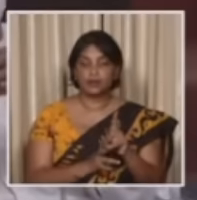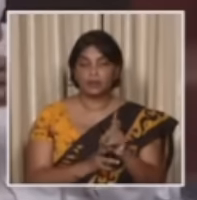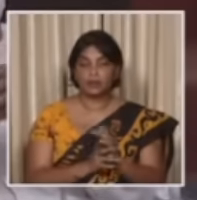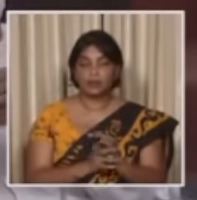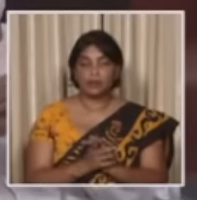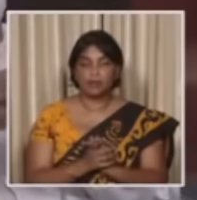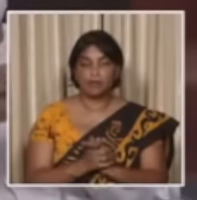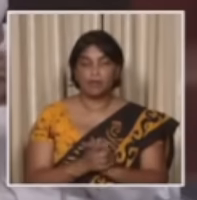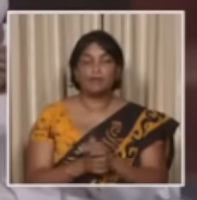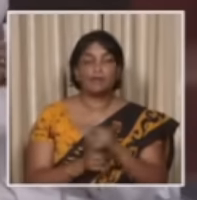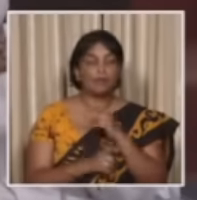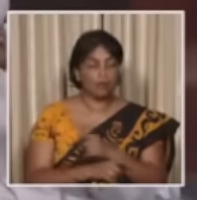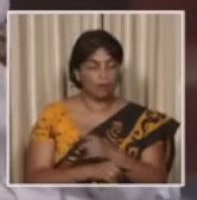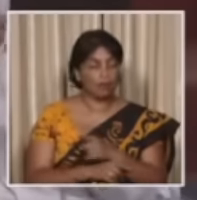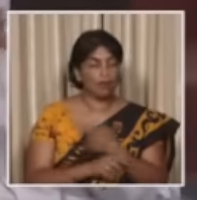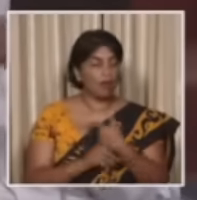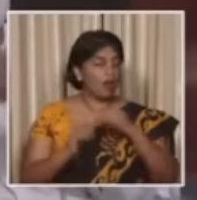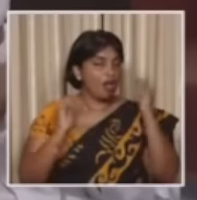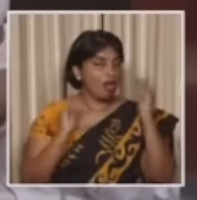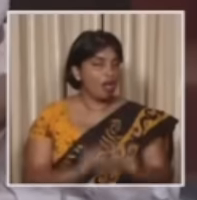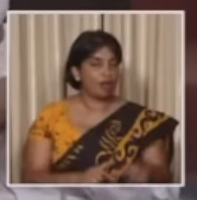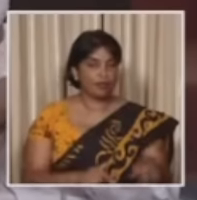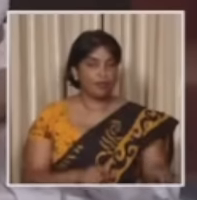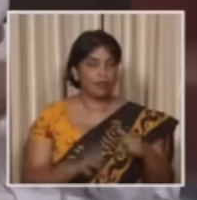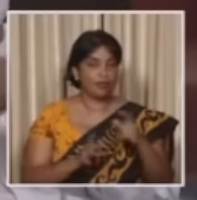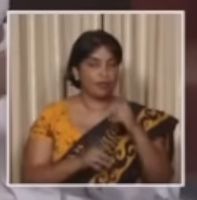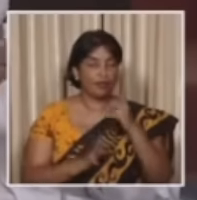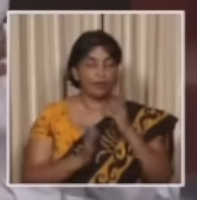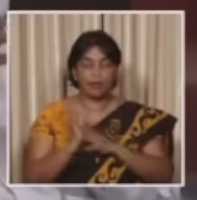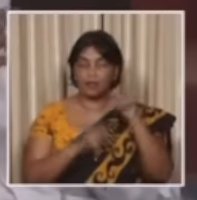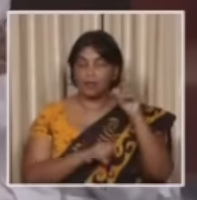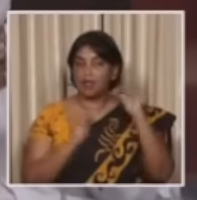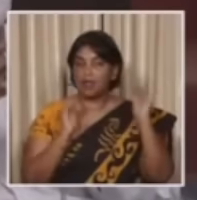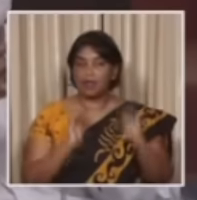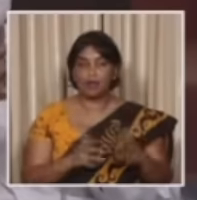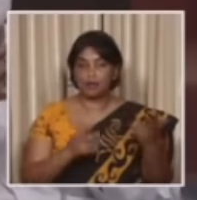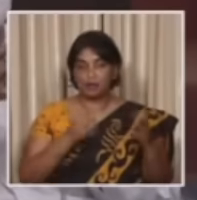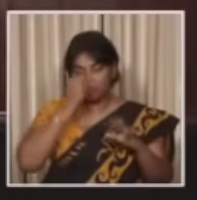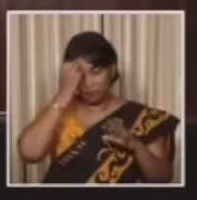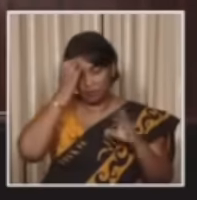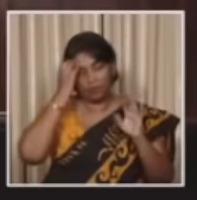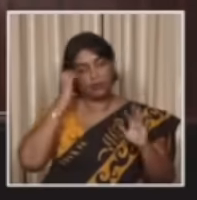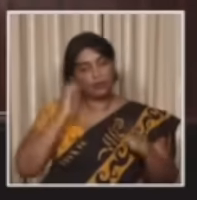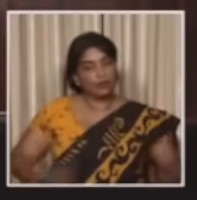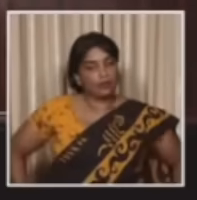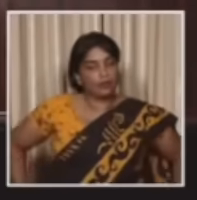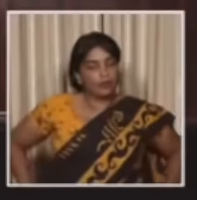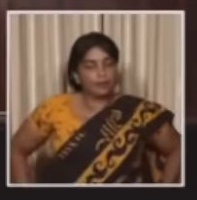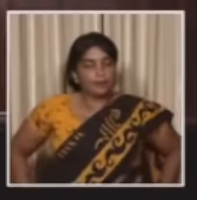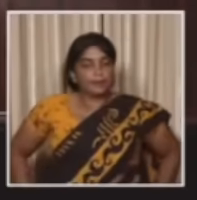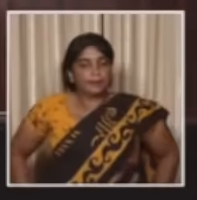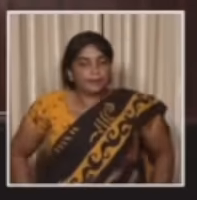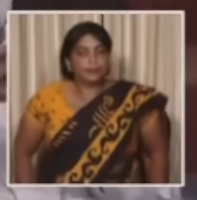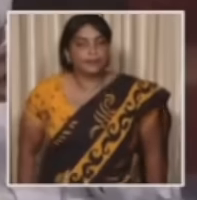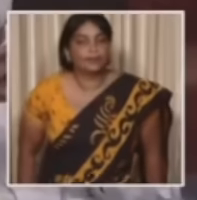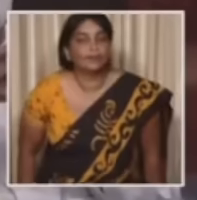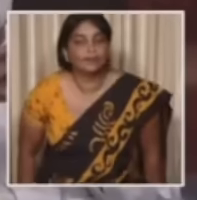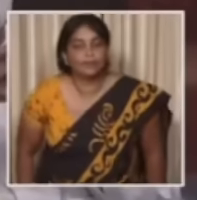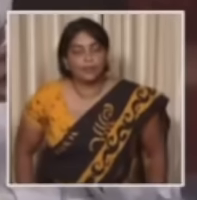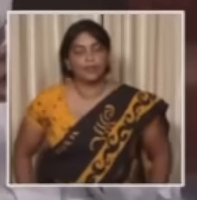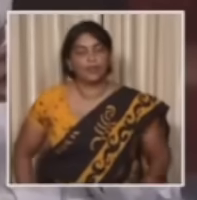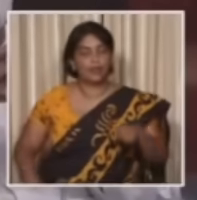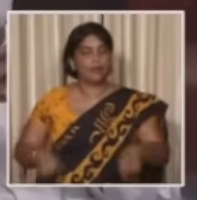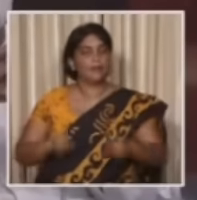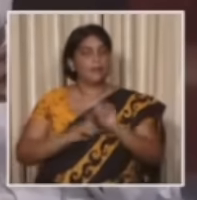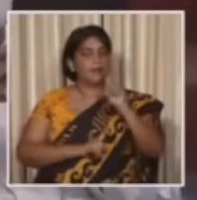කියලා. මේක අරුමත් කරලා නෑ ගරු නියෝජ කතාරගතුල. හොඳයි ගරු මන්ත ගරු එතුමා උත්තරයක් දෙන්න ඉන්නවා. ඉතින් මේක පාර්ලිමේන්තුව නුඹ